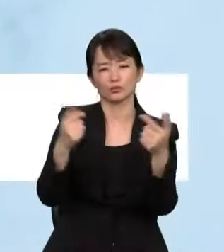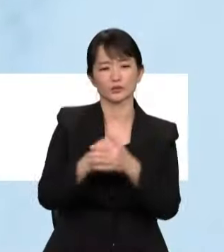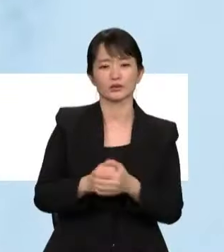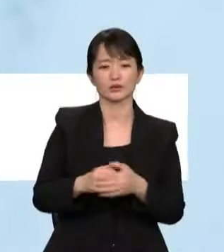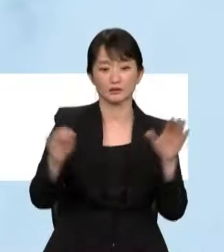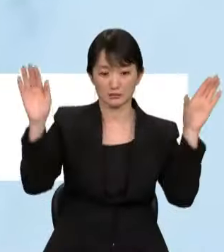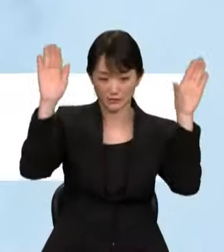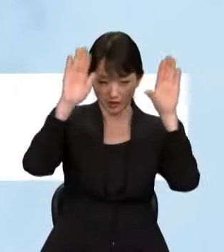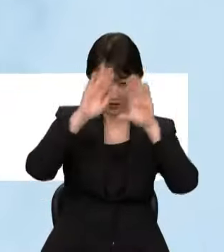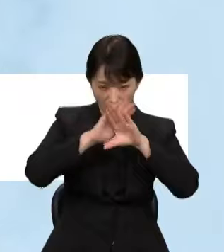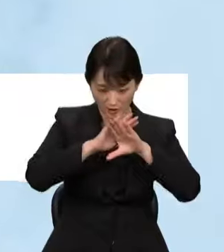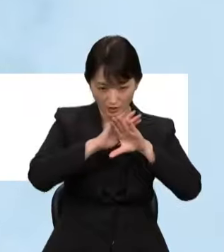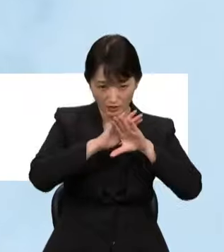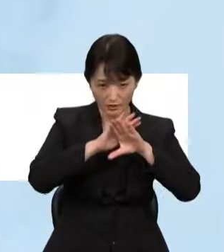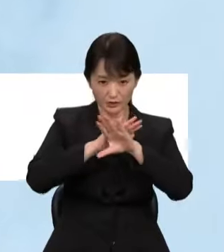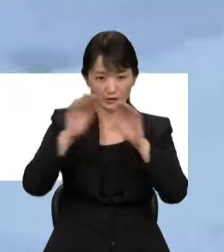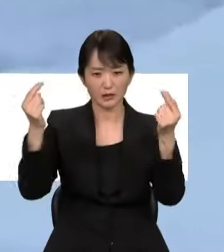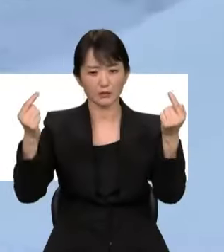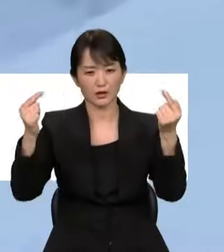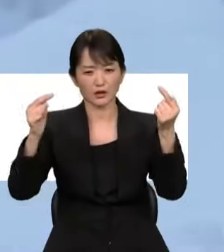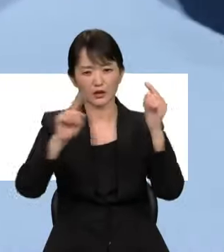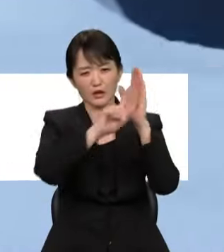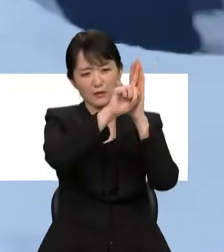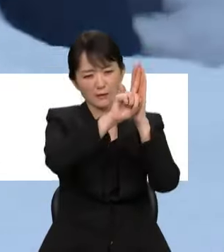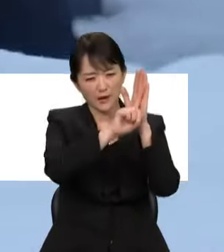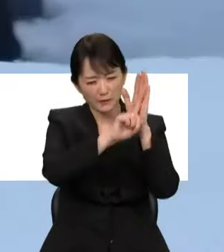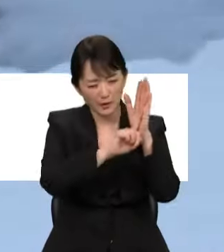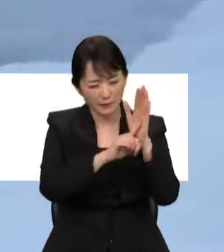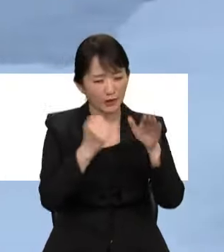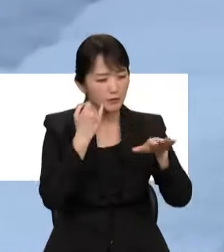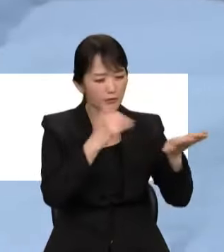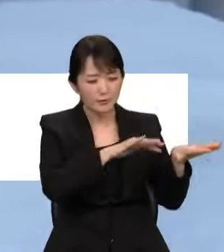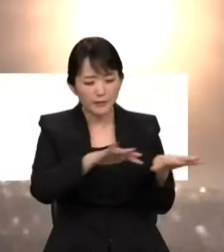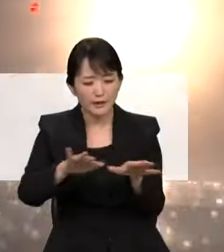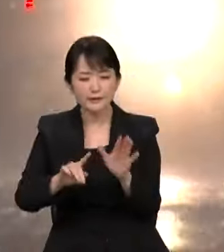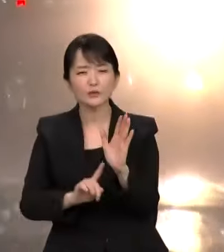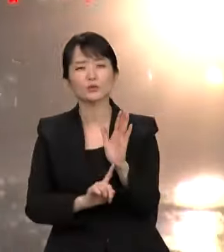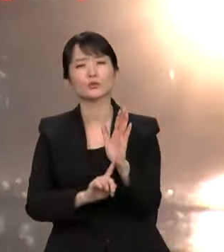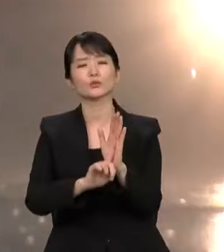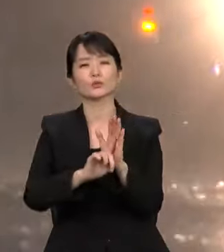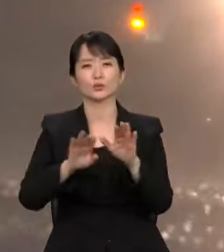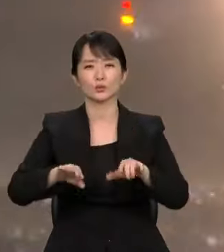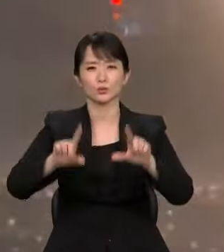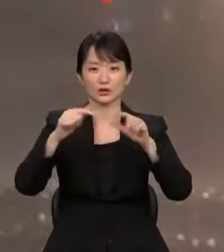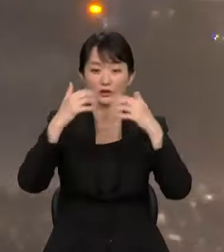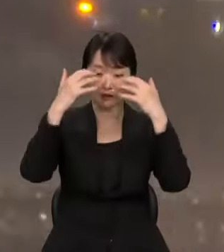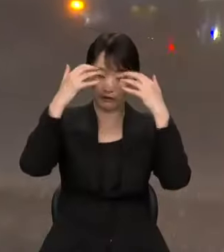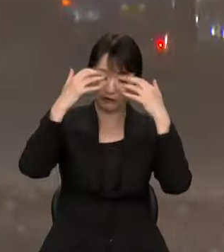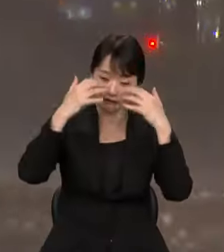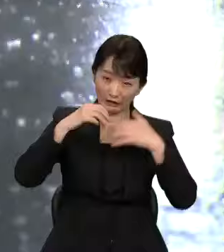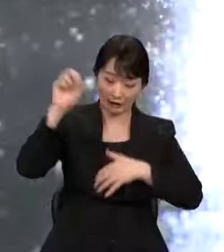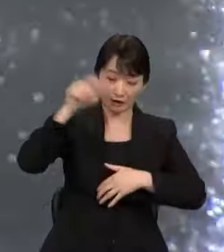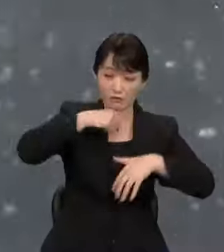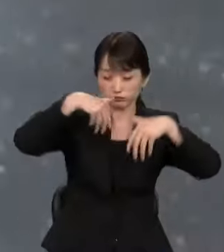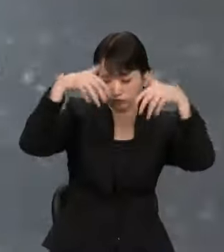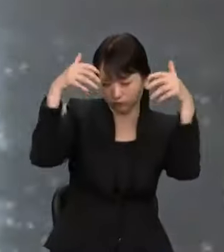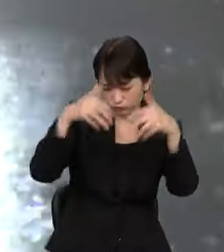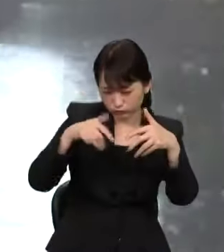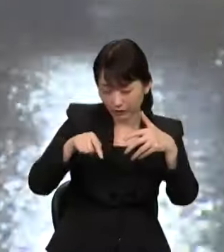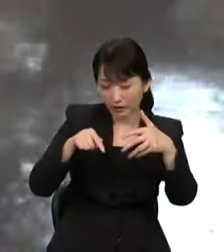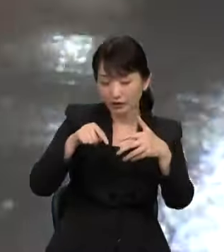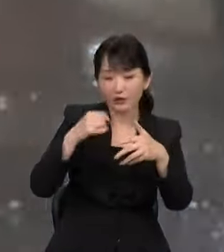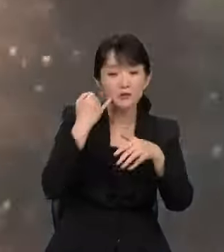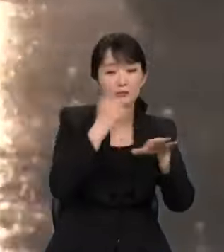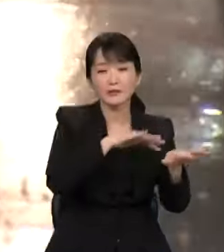증가하거나 확실히 떨어지지 않습니까 바다 수은 높고 올 여름엔 야행성 포구가 쏟아졌는데이 역시